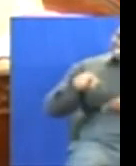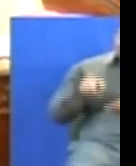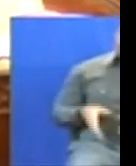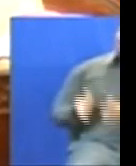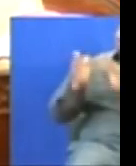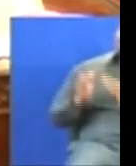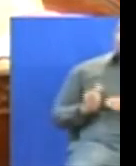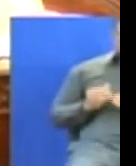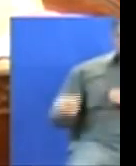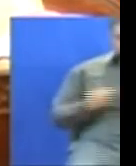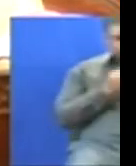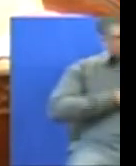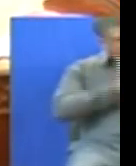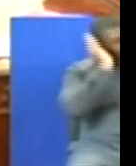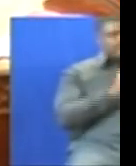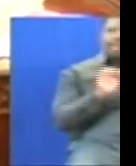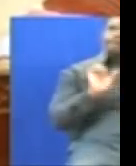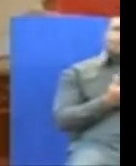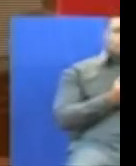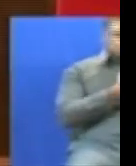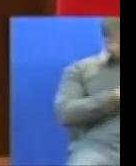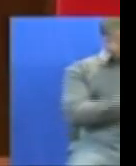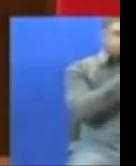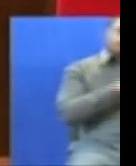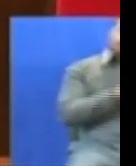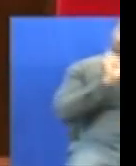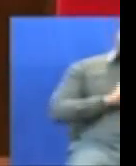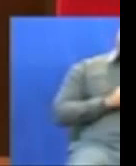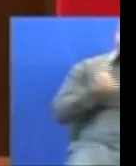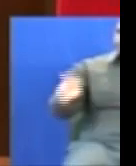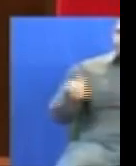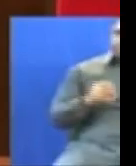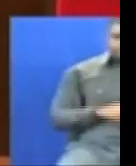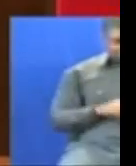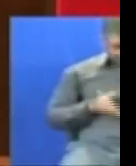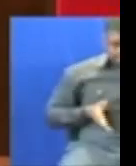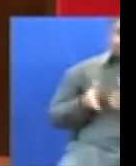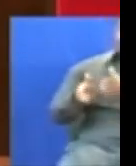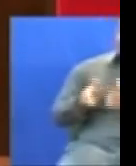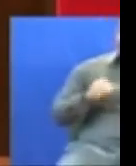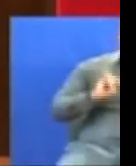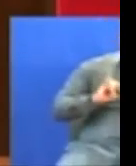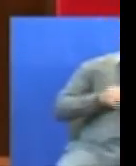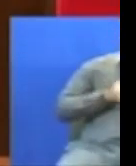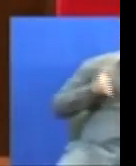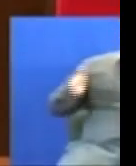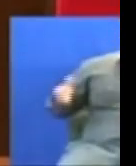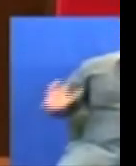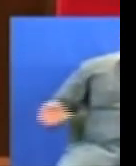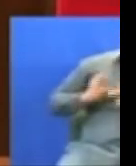bado utendaji wa serikali haujatekelezwa kwenye hili. Barabara ya Iendo Ikana kuunganisha ile halmashauri ya